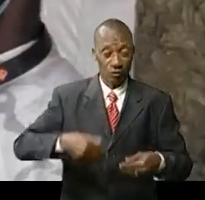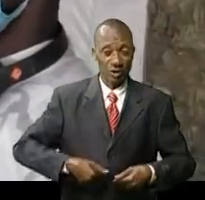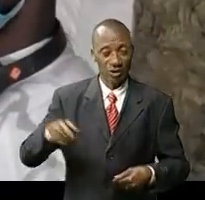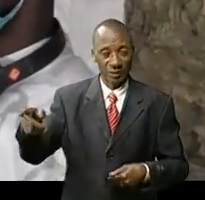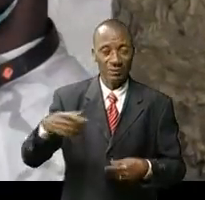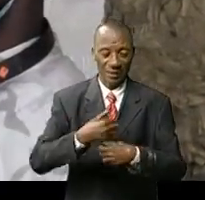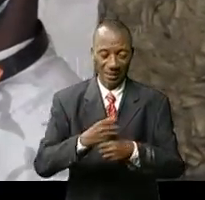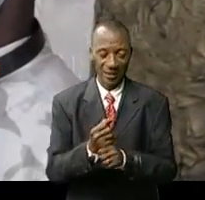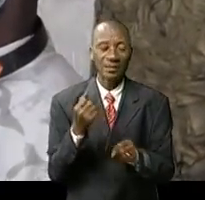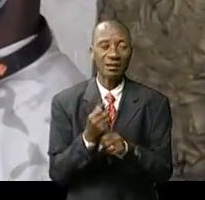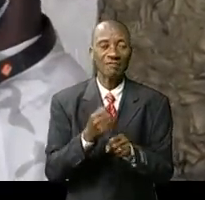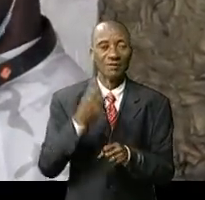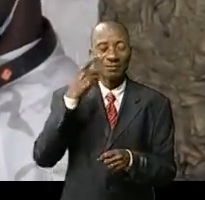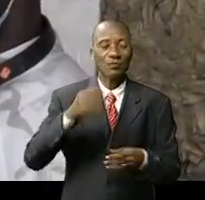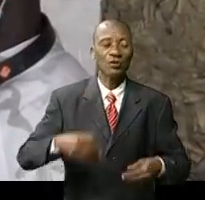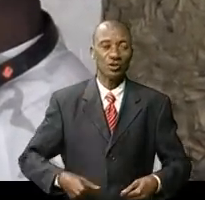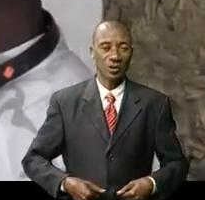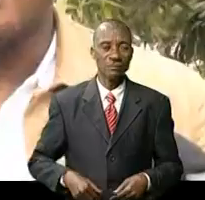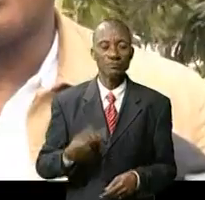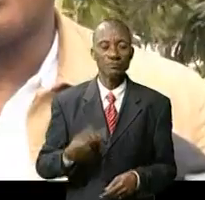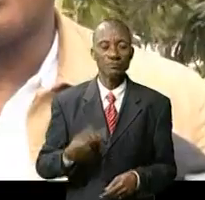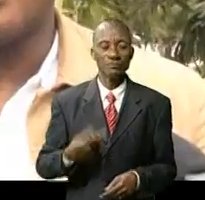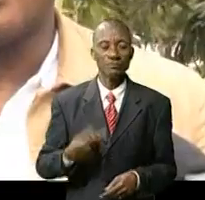pour les jeunes. Nous sommes venus appuyer